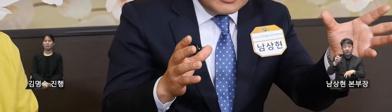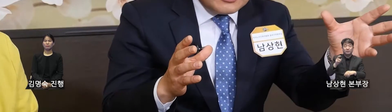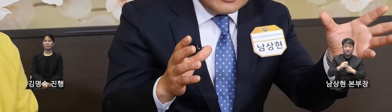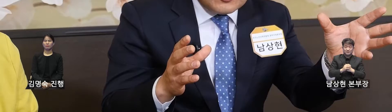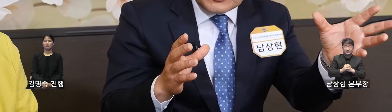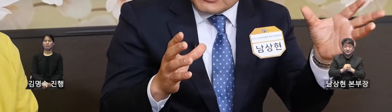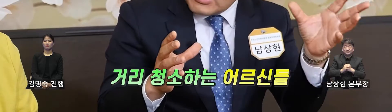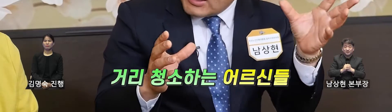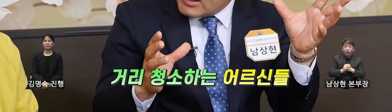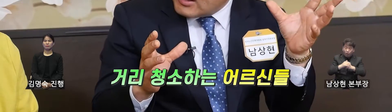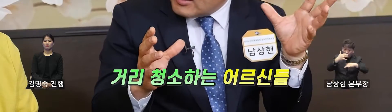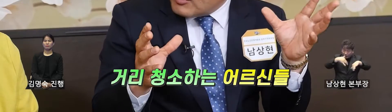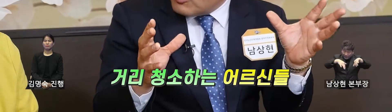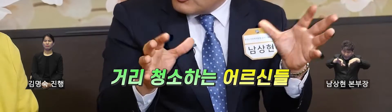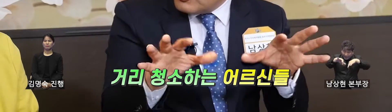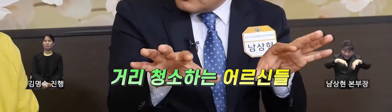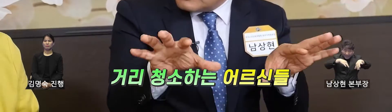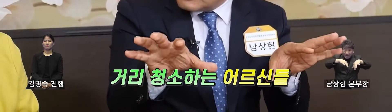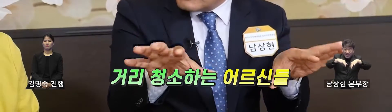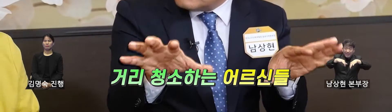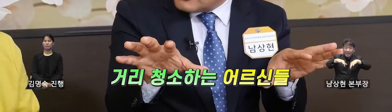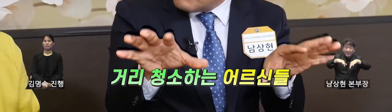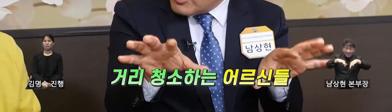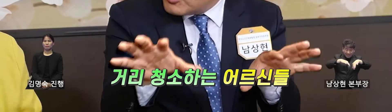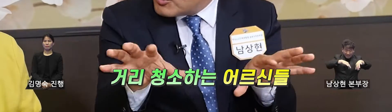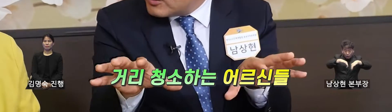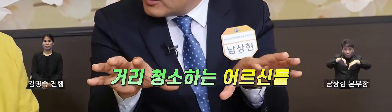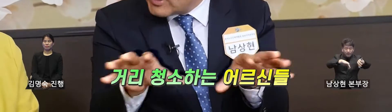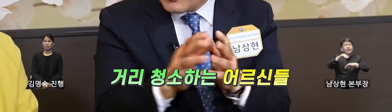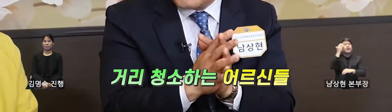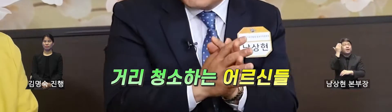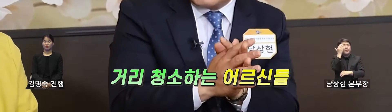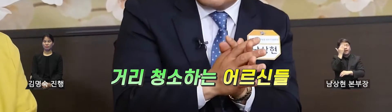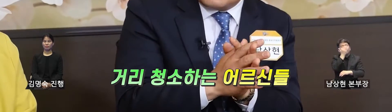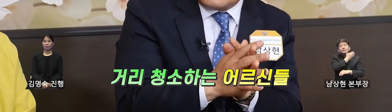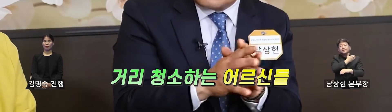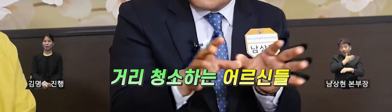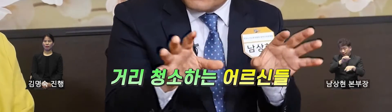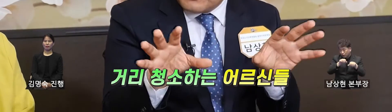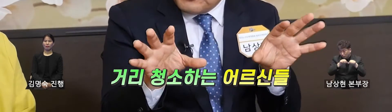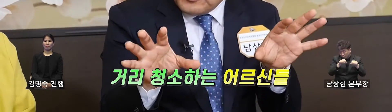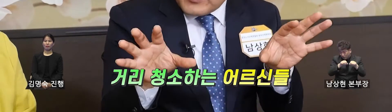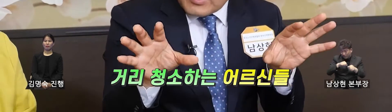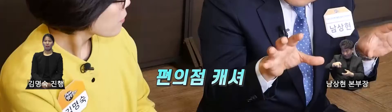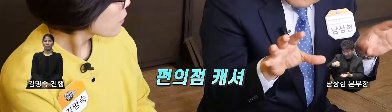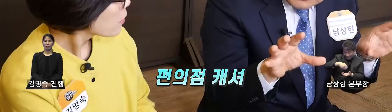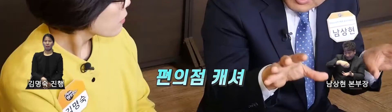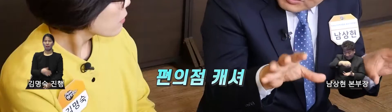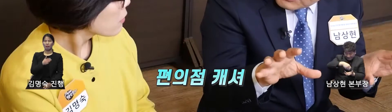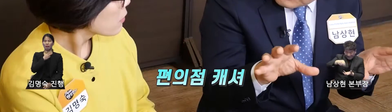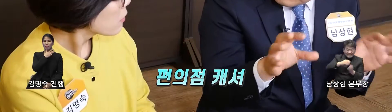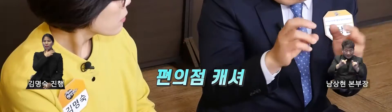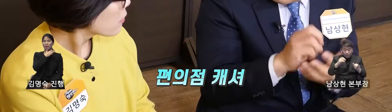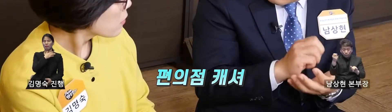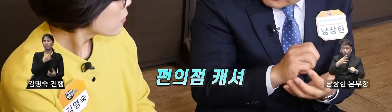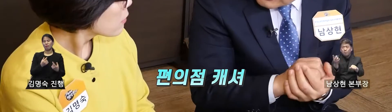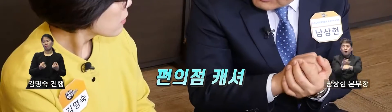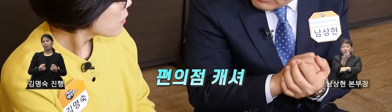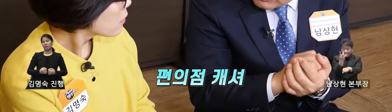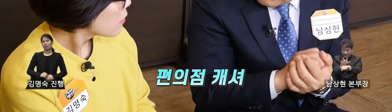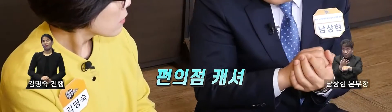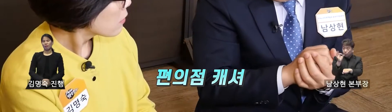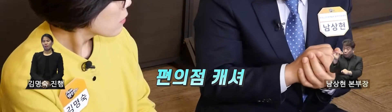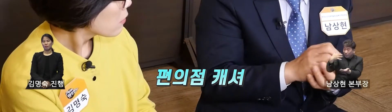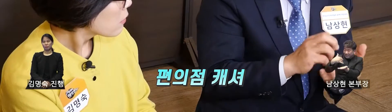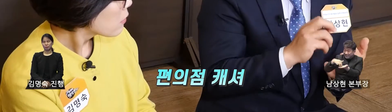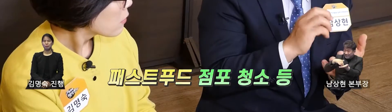어르신들께서 이렇게 거리에 깨끗하게 환경을 하고 계시는 분들 또 그 편의점에서